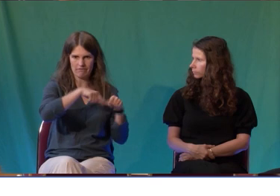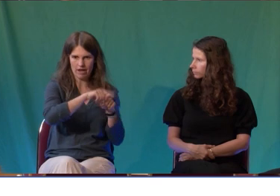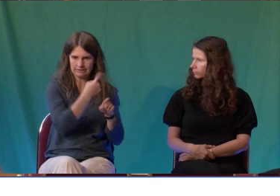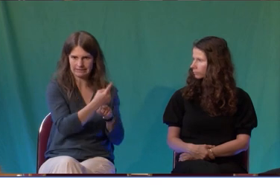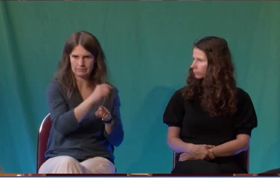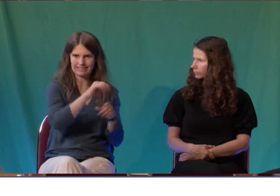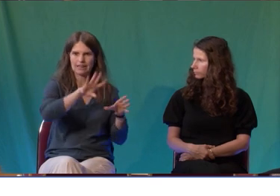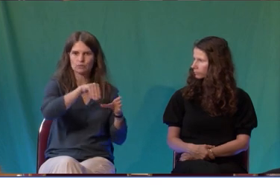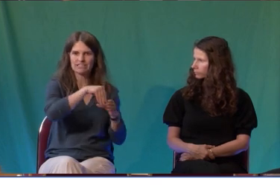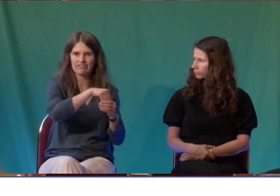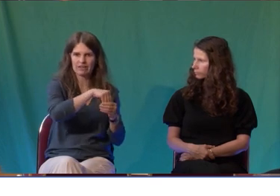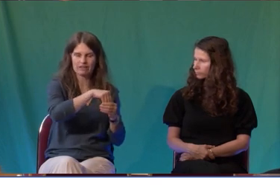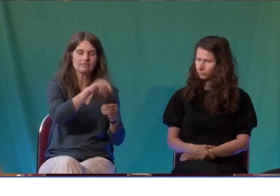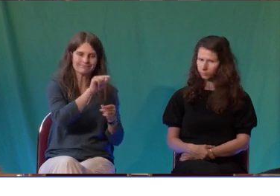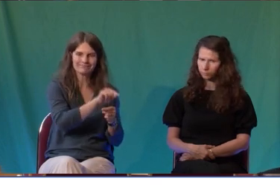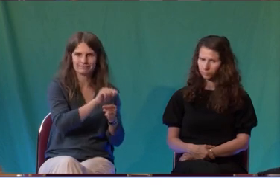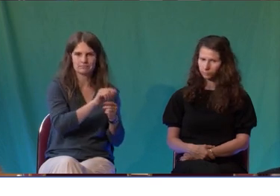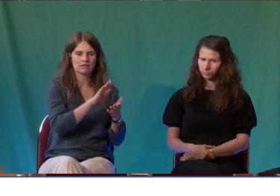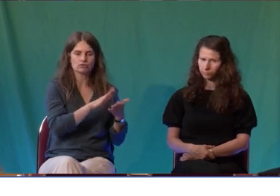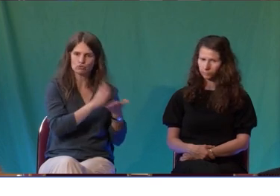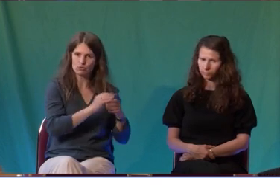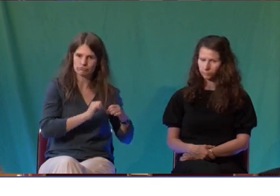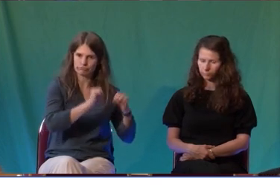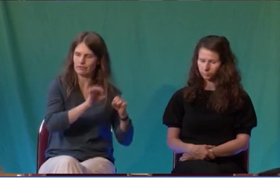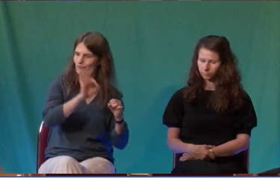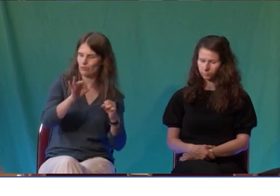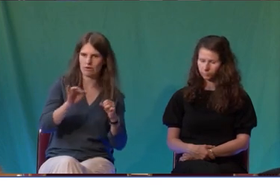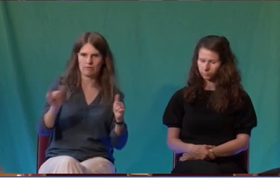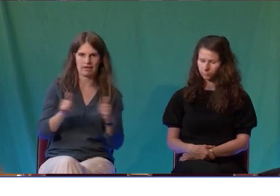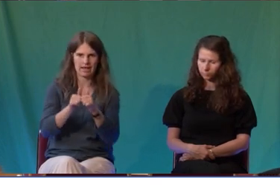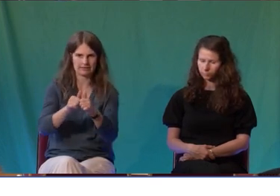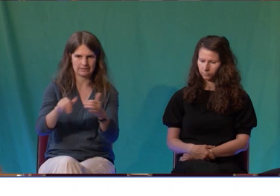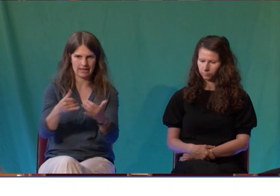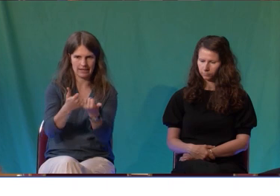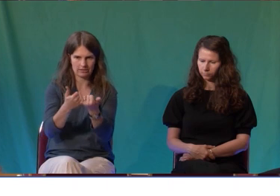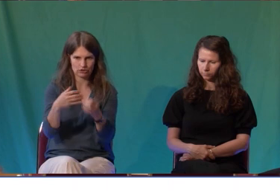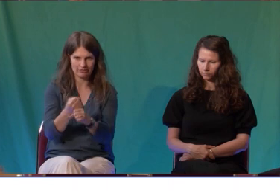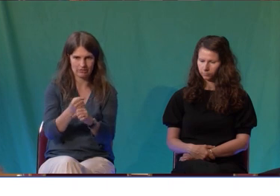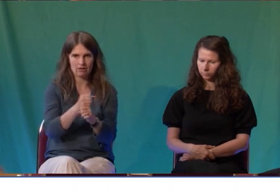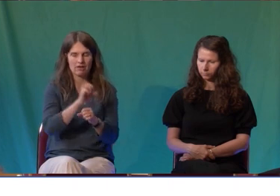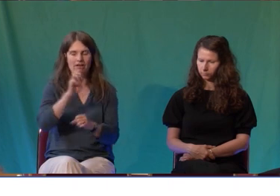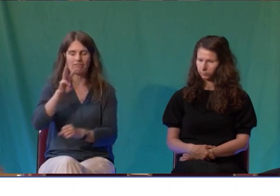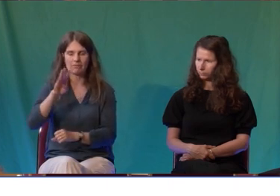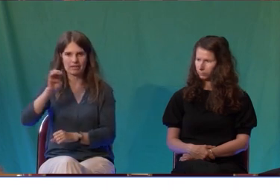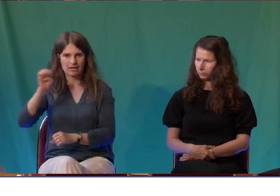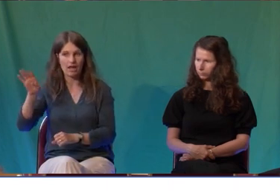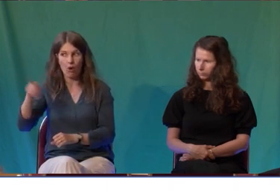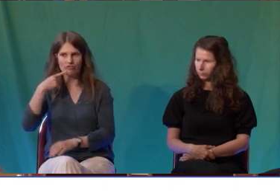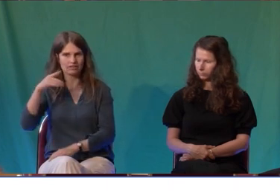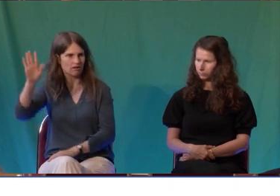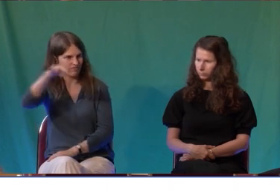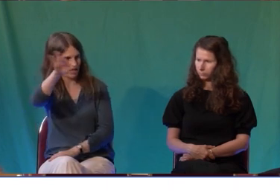hat begleitete Elternschaft anzubieten aber auch der BBE ist wieder lobend erwähnt worden